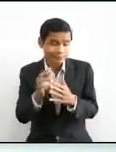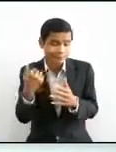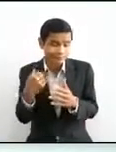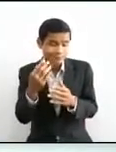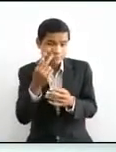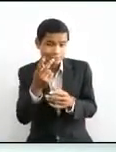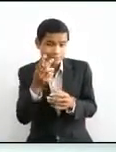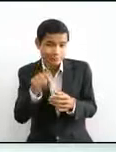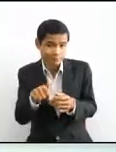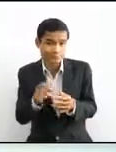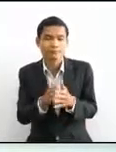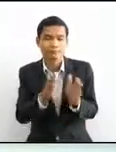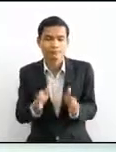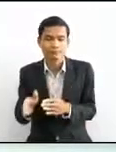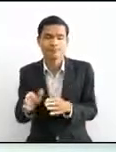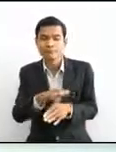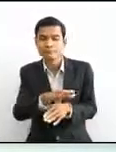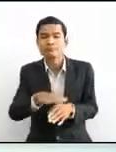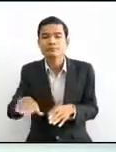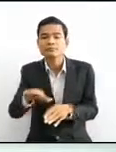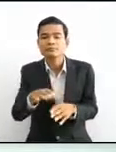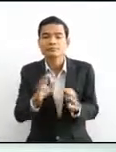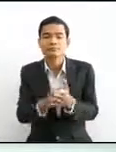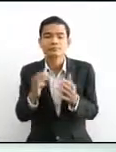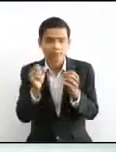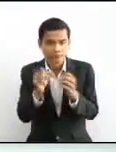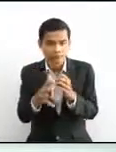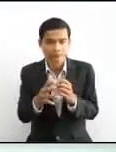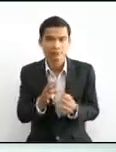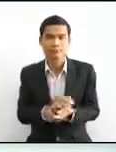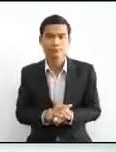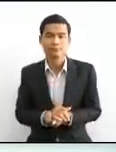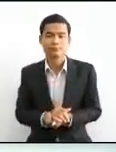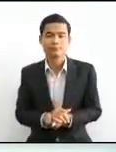à lại con tiêm khuôn tiếng ọc nia chấp đầm